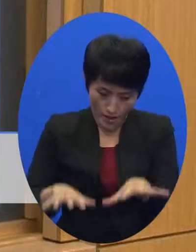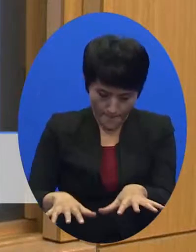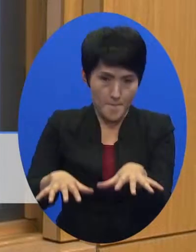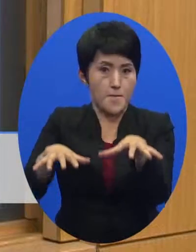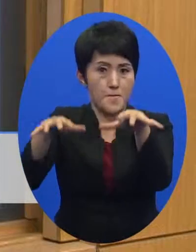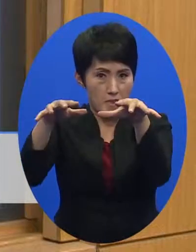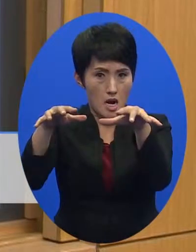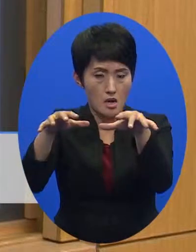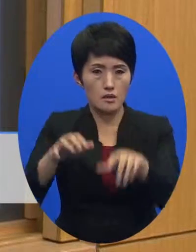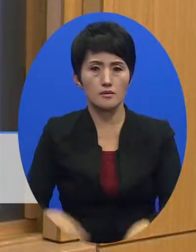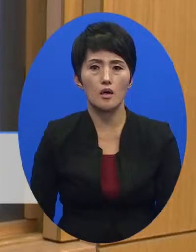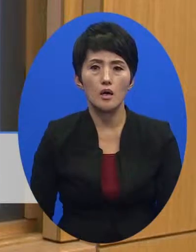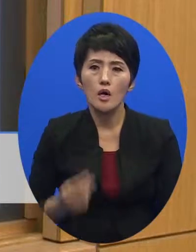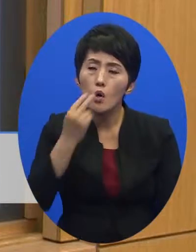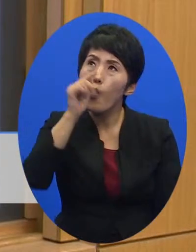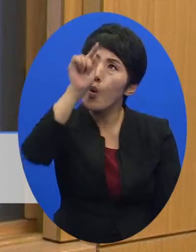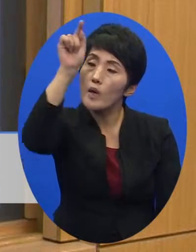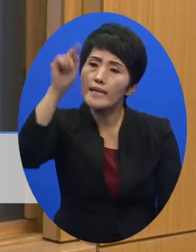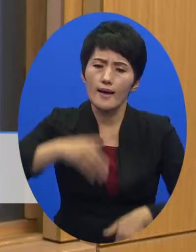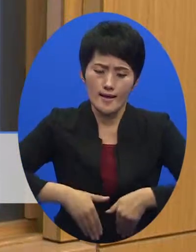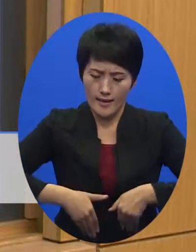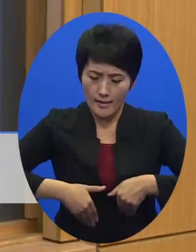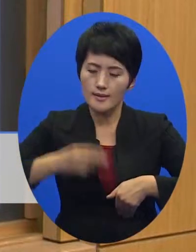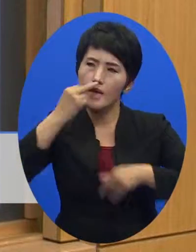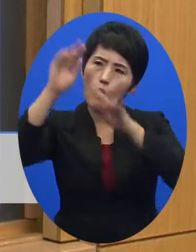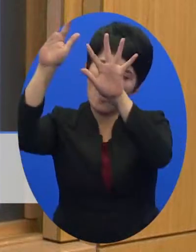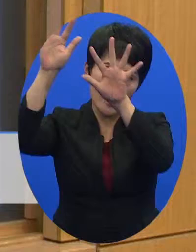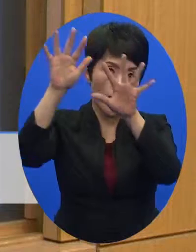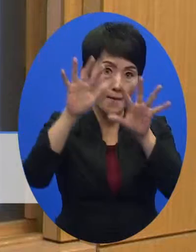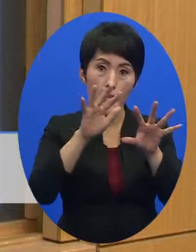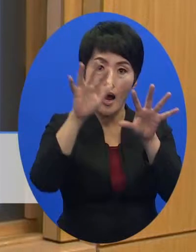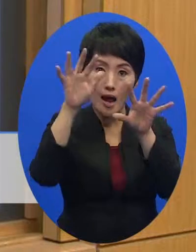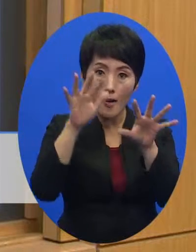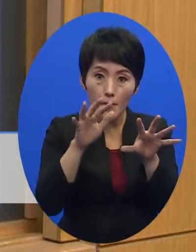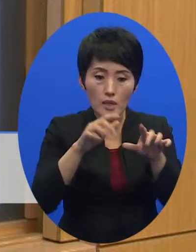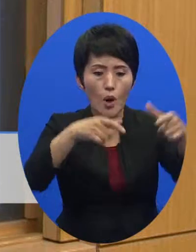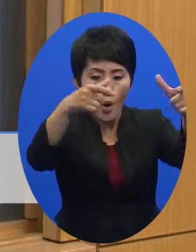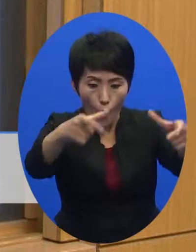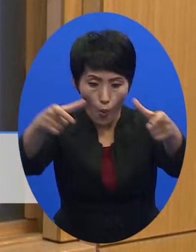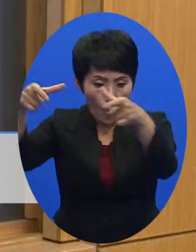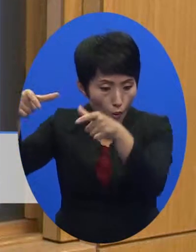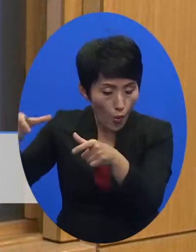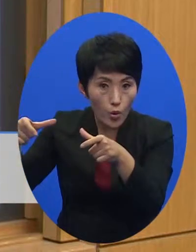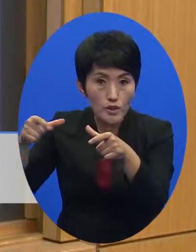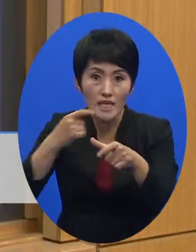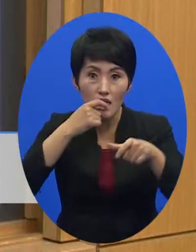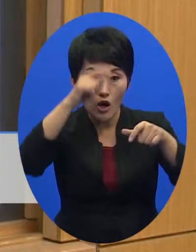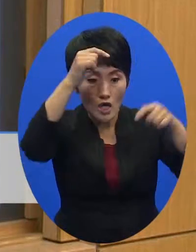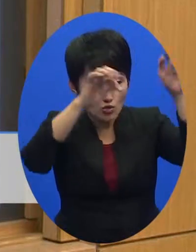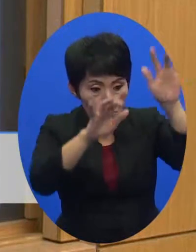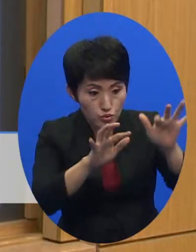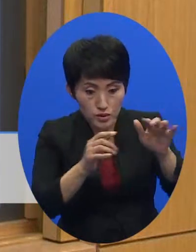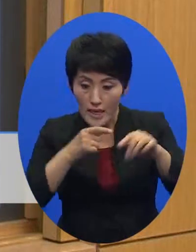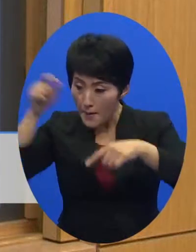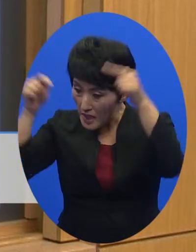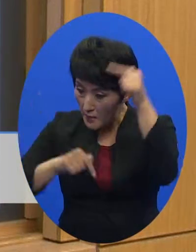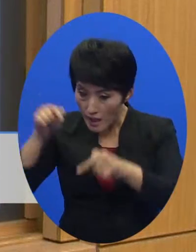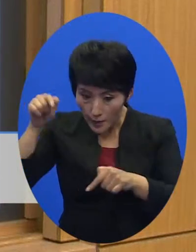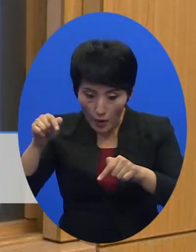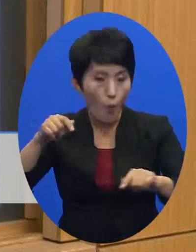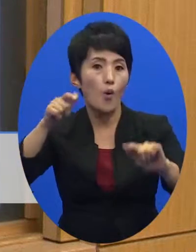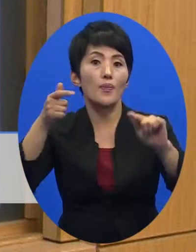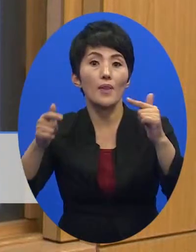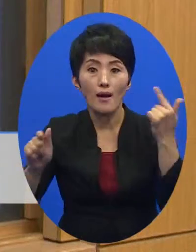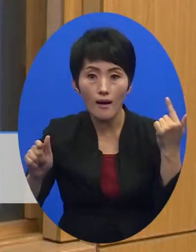쌓이는 곳이 있겠고 기 하층으로 따뜻한 공기가 유입되면서 비슷한 지역 내에서도 눈과 비가 다르게